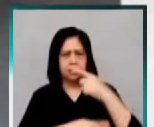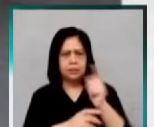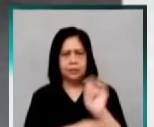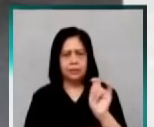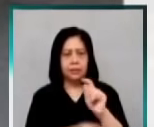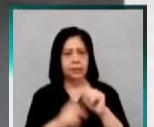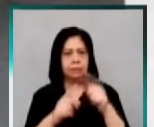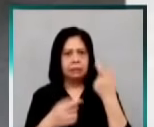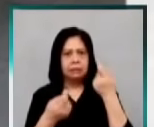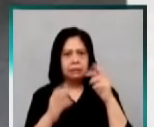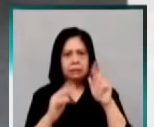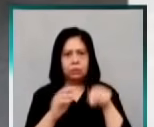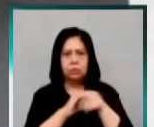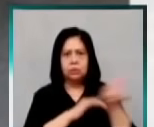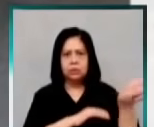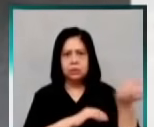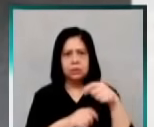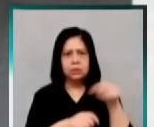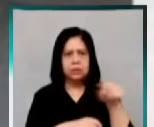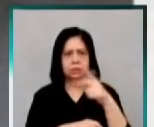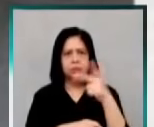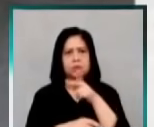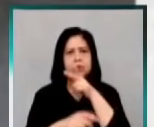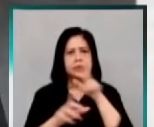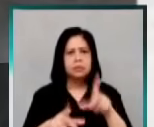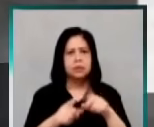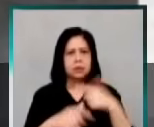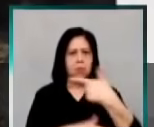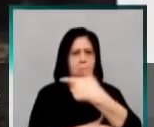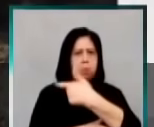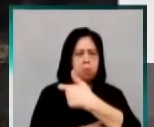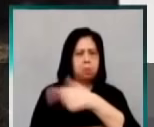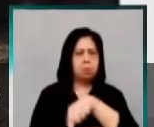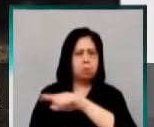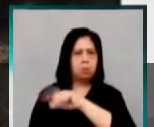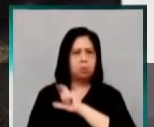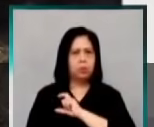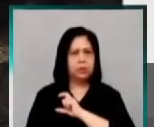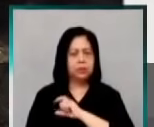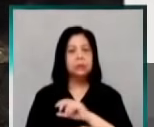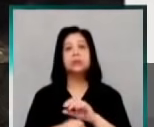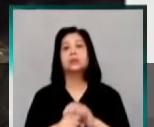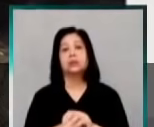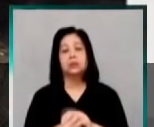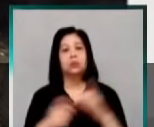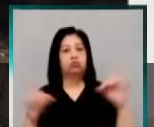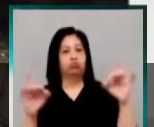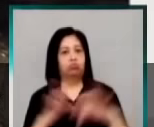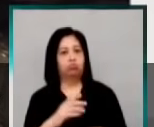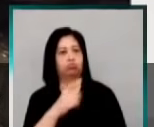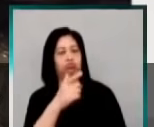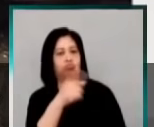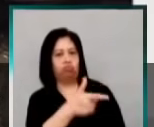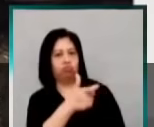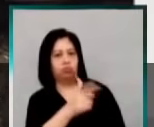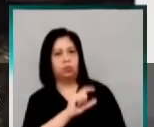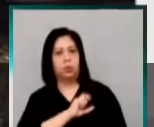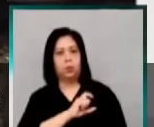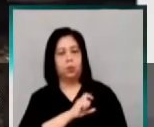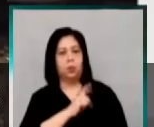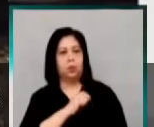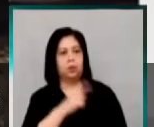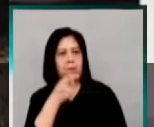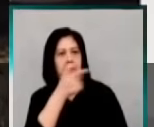tinangkaraw tumakas sa mga suspect at pinaputukan pa ang mga pulis. Nakaganti naman ng putok ang mga pulis at tinamaan ang